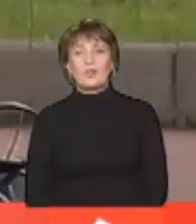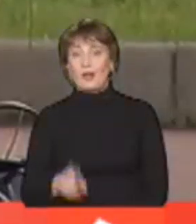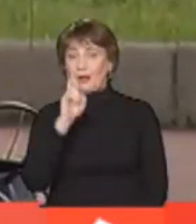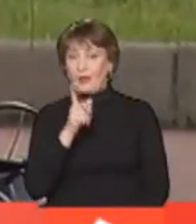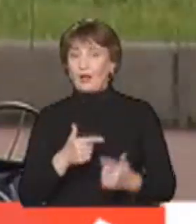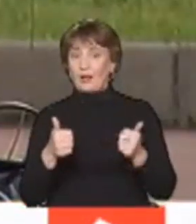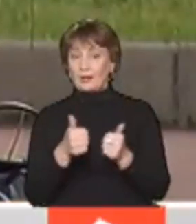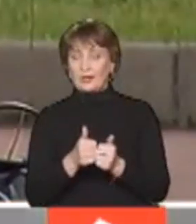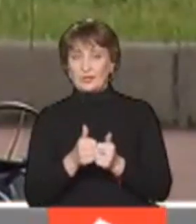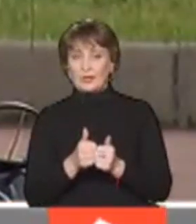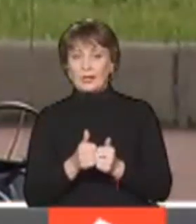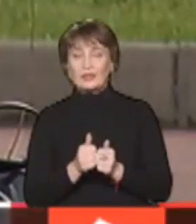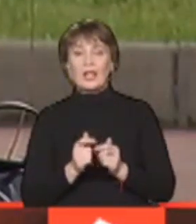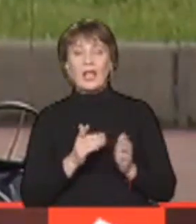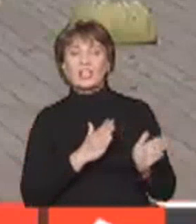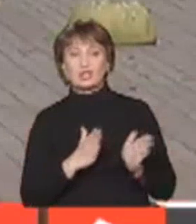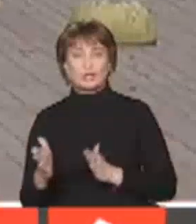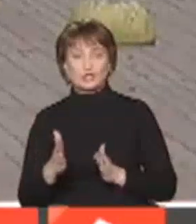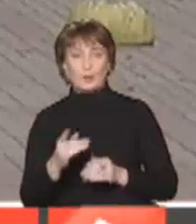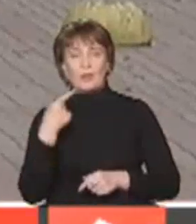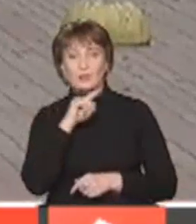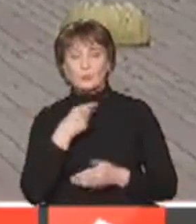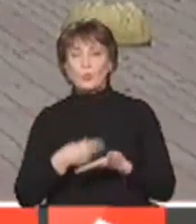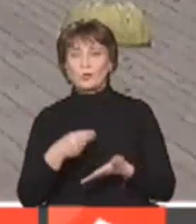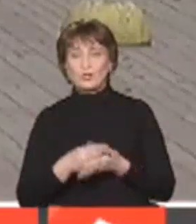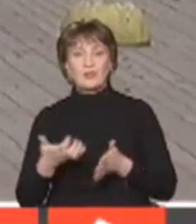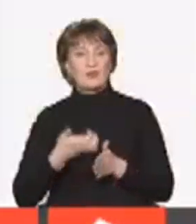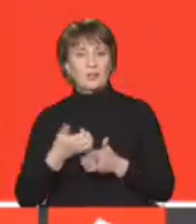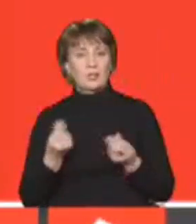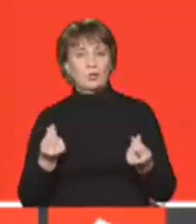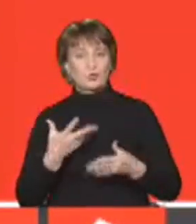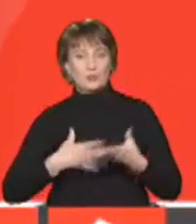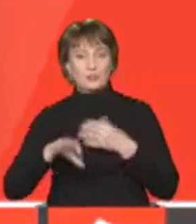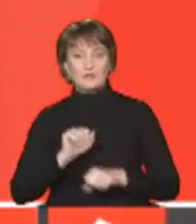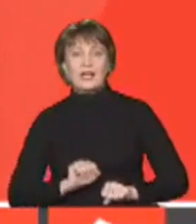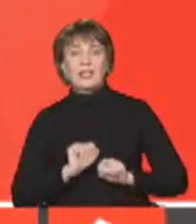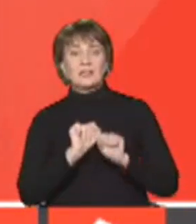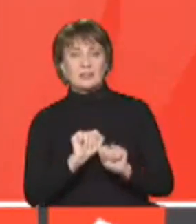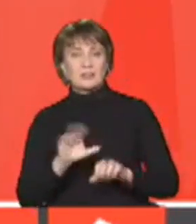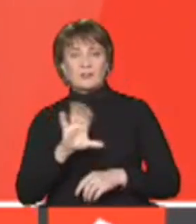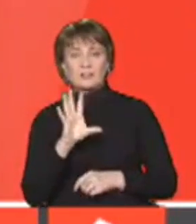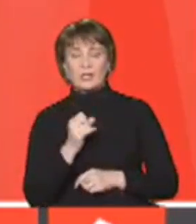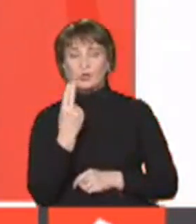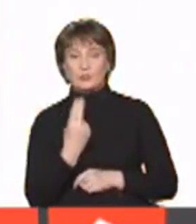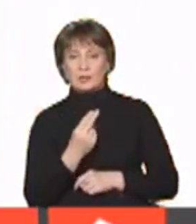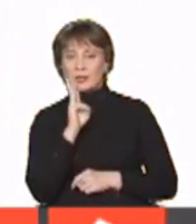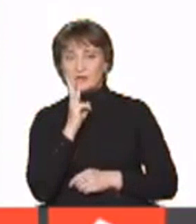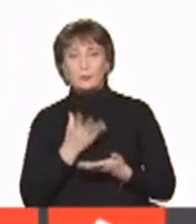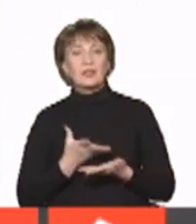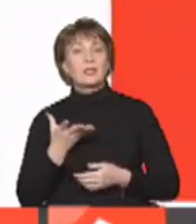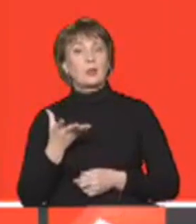Країна вмикає режим економії. У бюджеті не вистачає грошей на всіх. Захищені – це вся соціалка, це заробітні